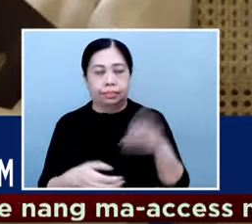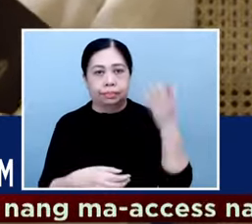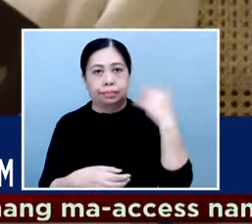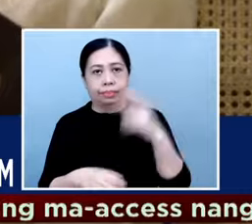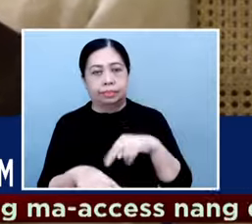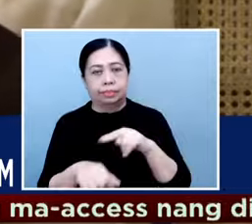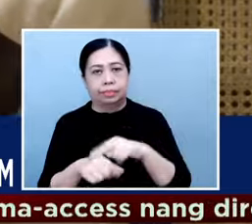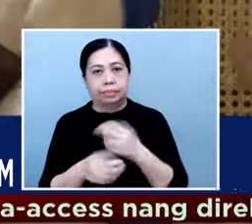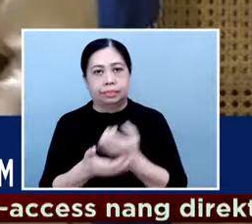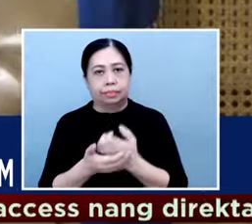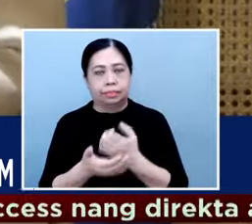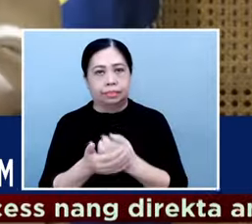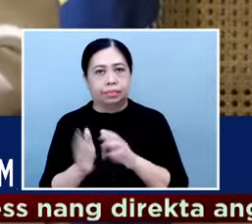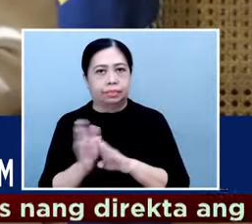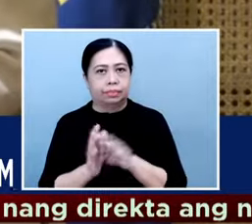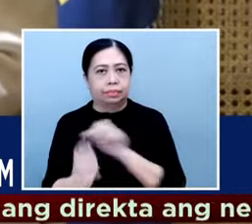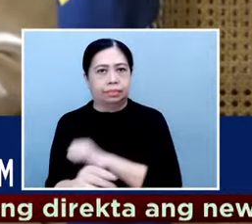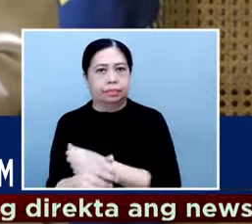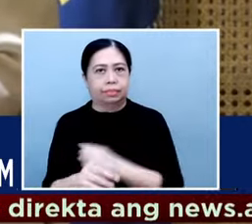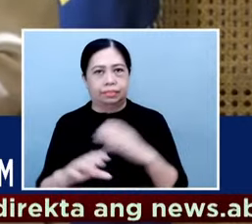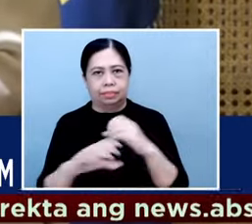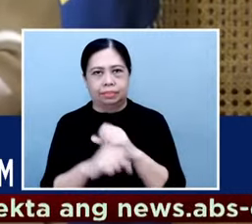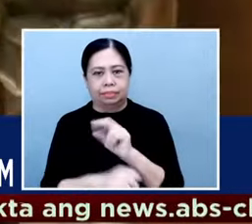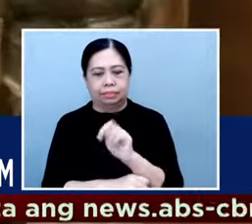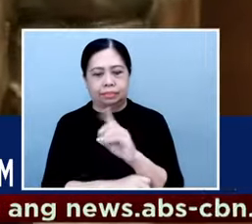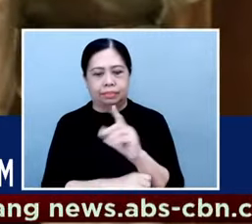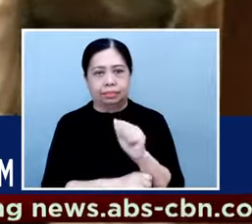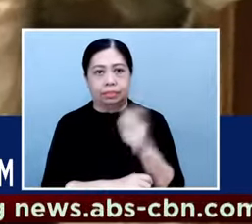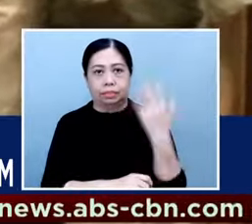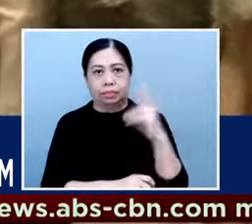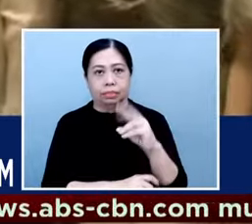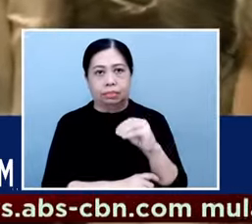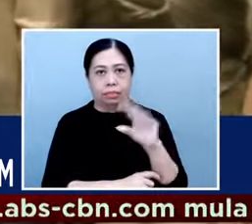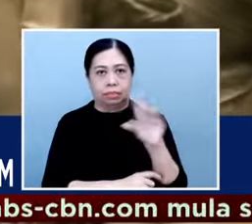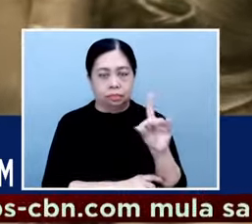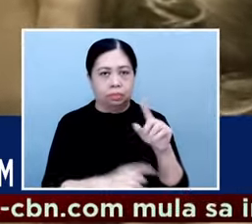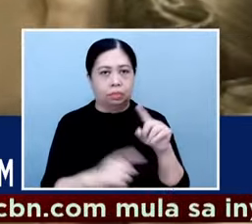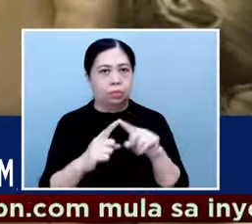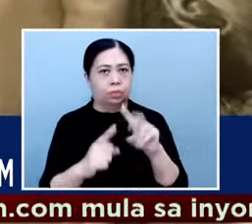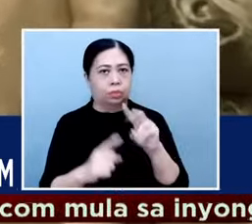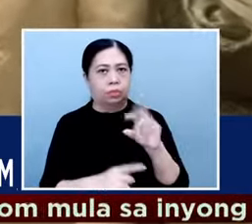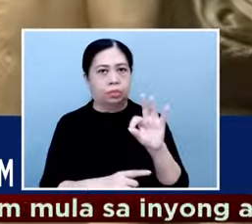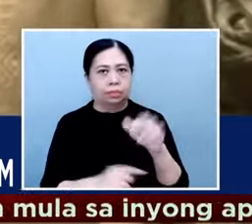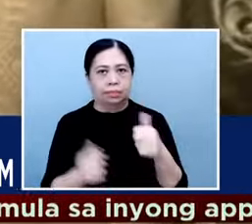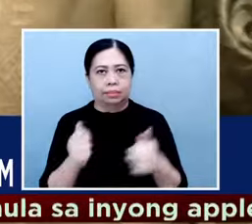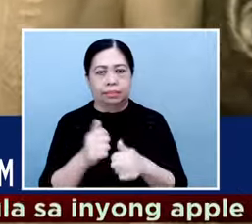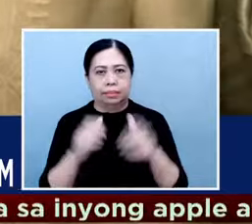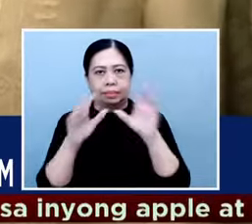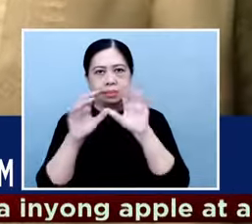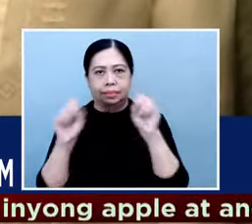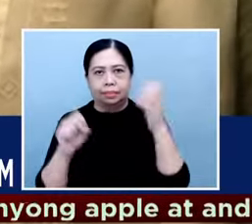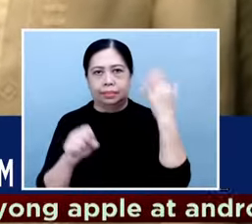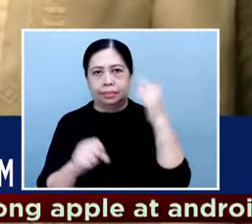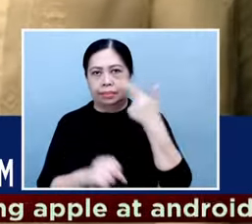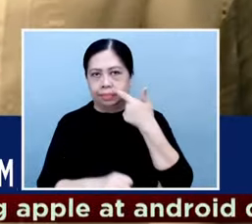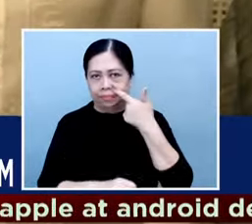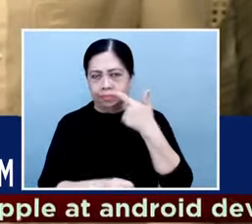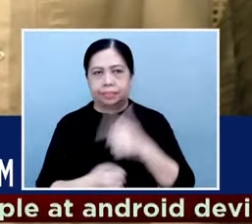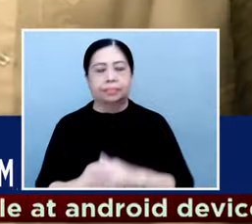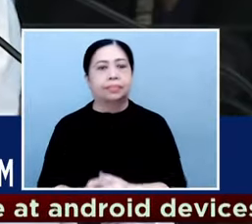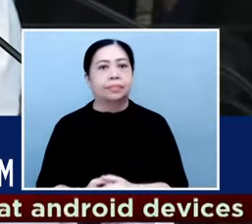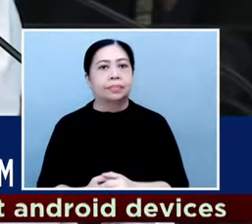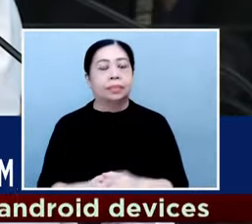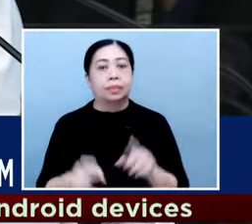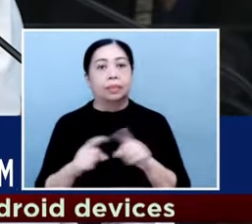National Economic and Development Authority mula 2008 hanggang 2009 sa ilalim ng Arroyo Administration.